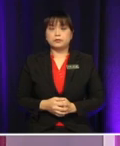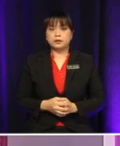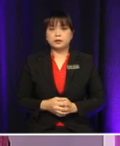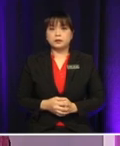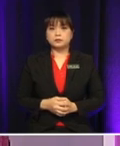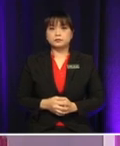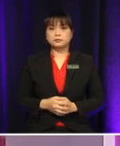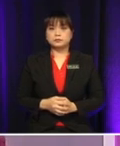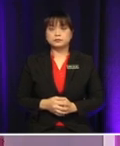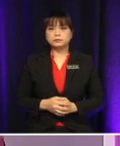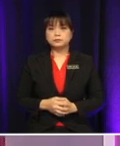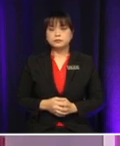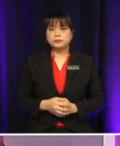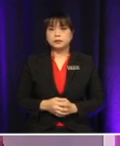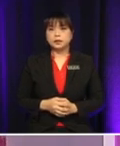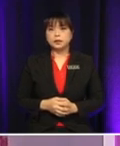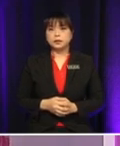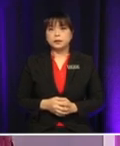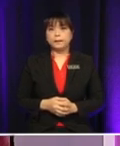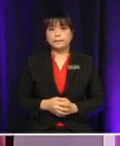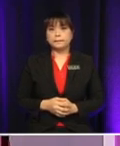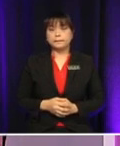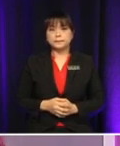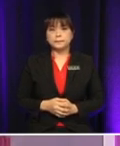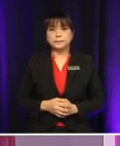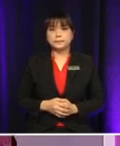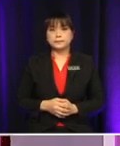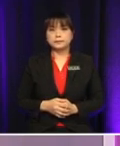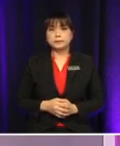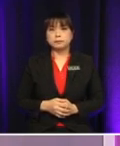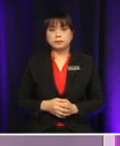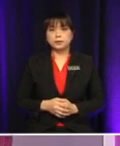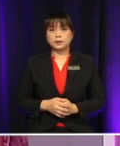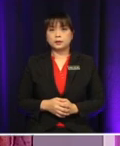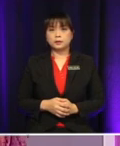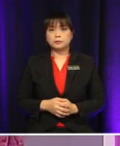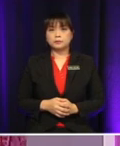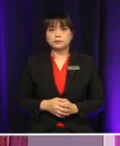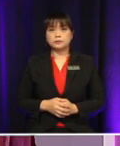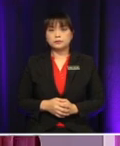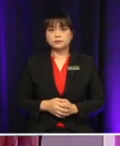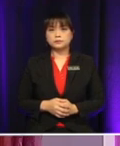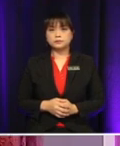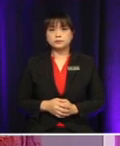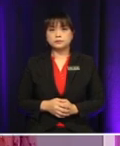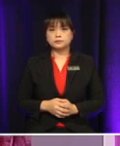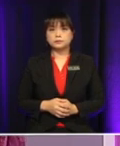melibatkan penyakit dan bagaimana Apa yang sebenarnya menyebabkan isu tersebut